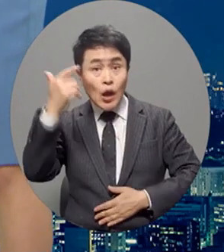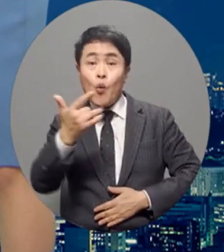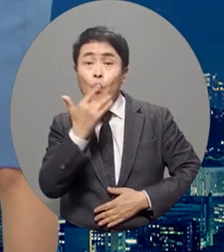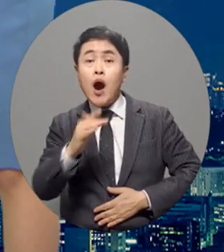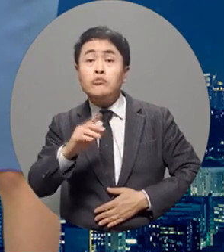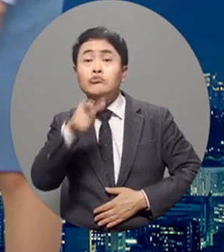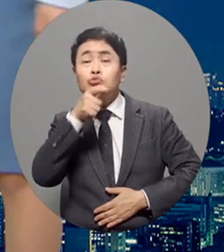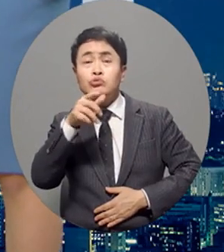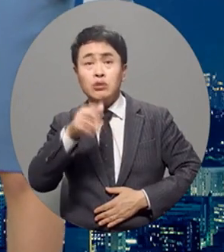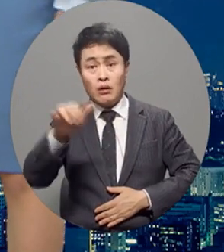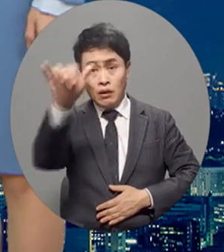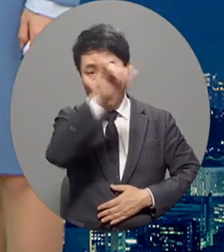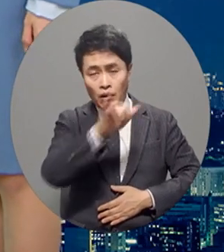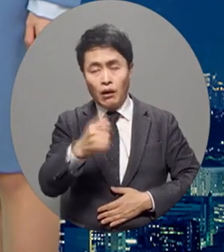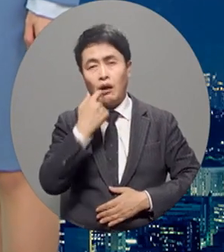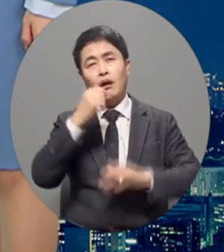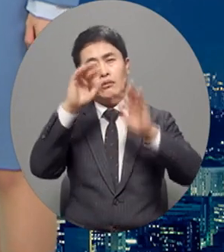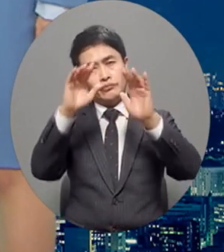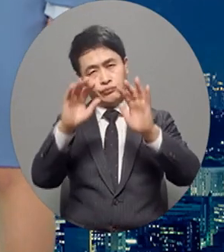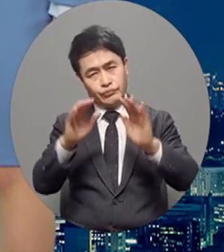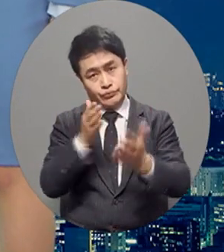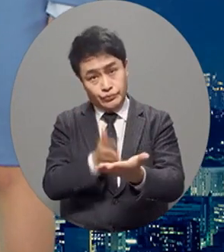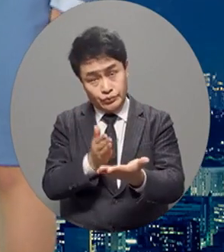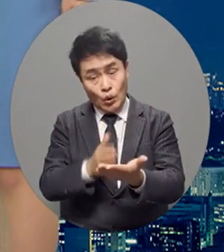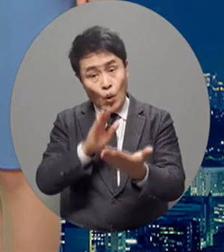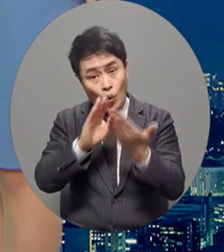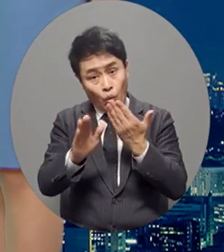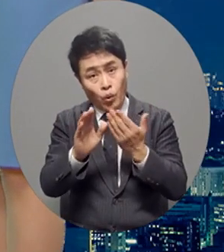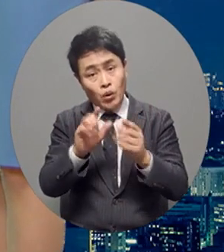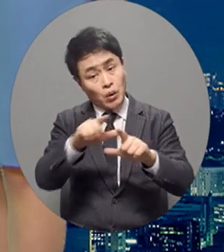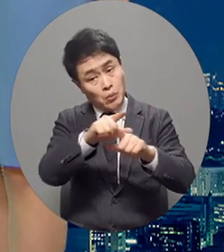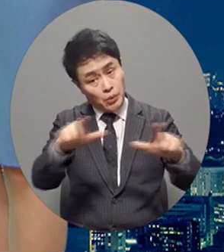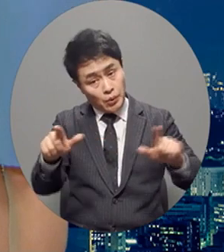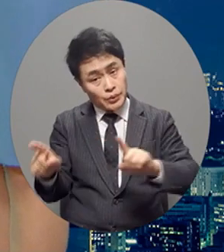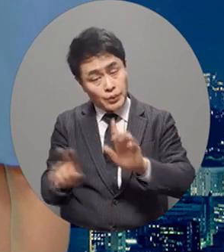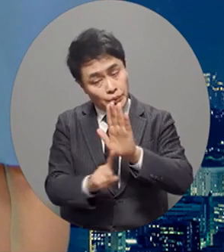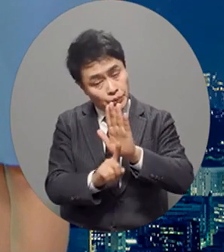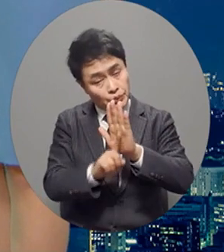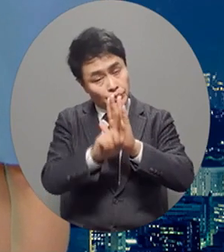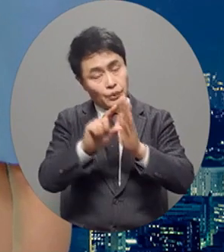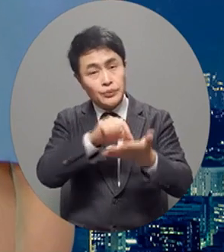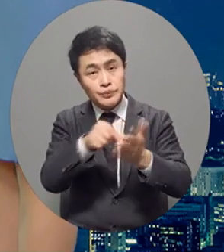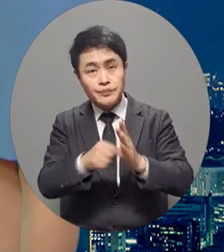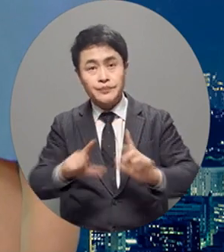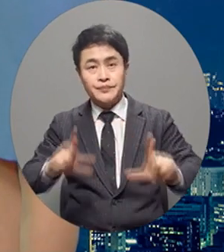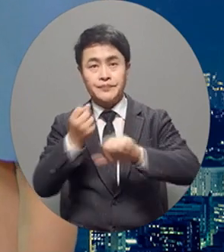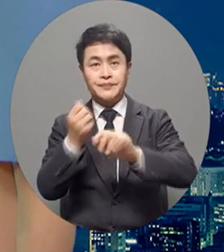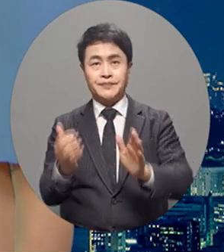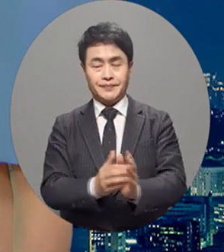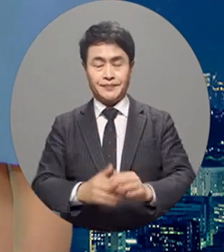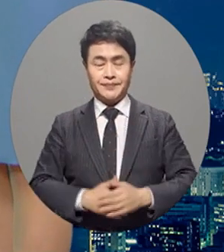수요일 사이에는 전국에 또 눈 소식이 있고요. 이후 기온은 평년 수준을 약간 웃돌 전망입니다. 날씨였습니다.